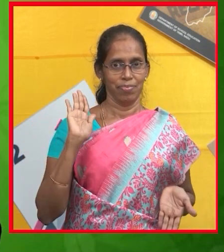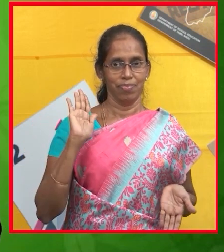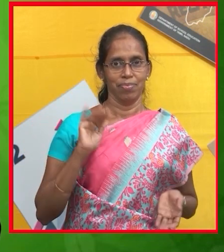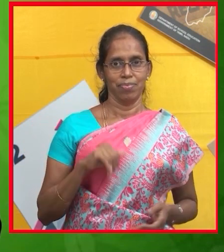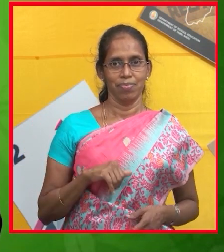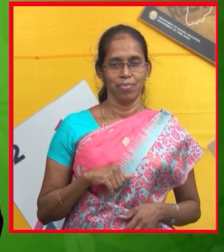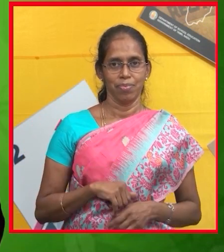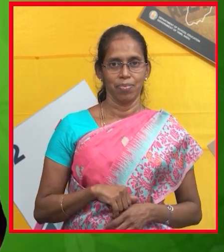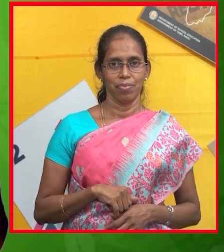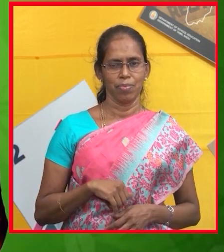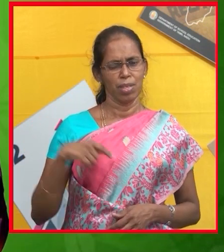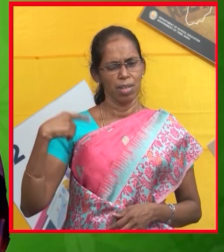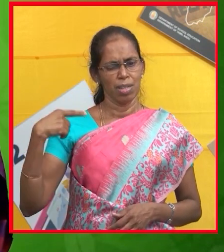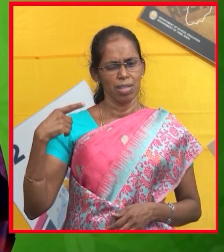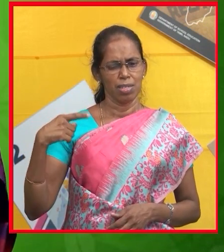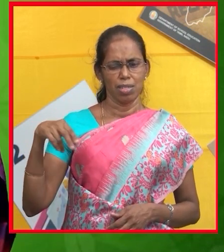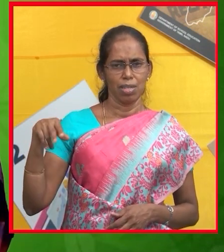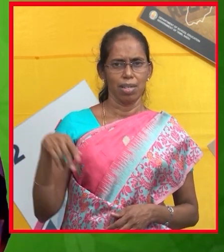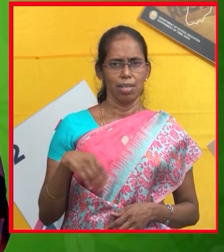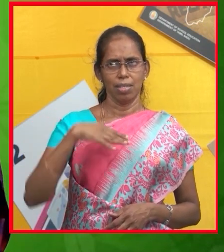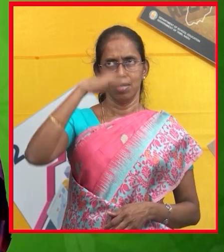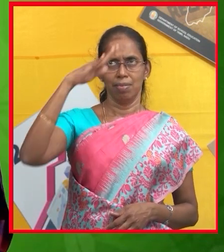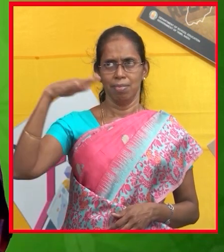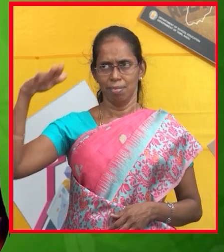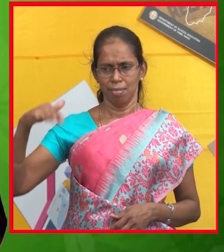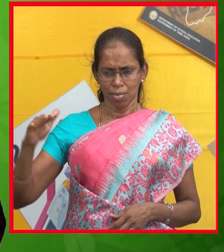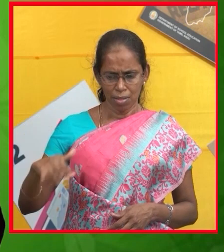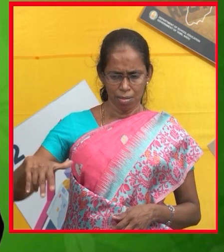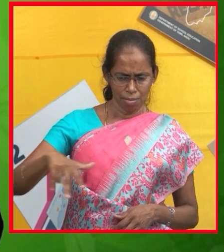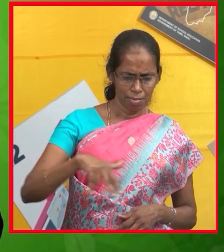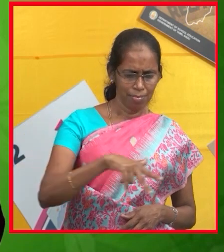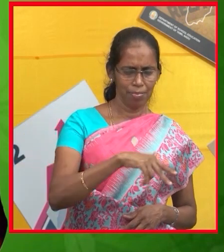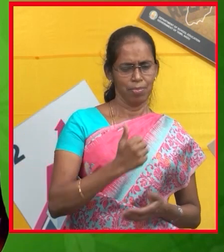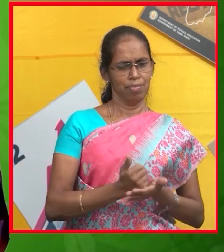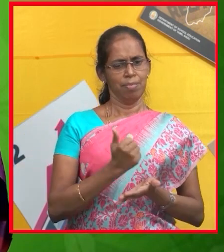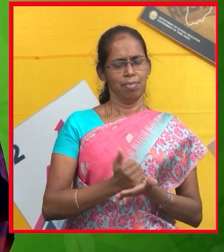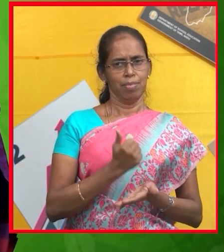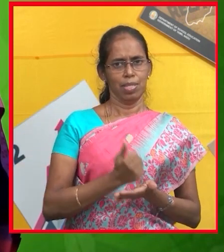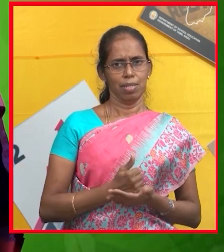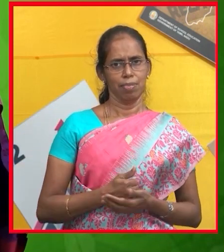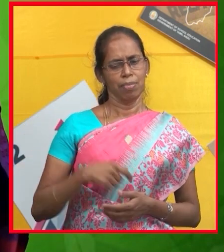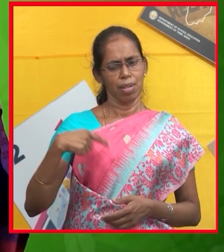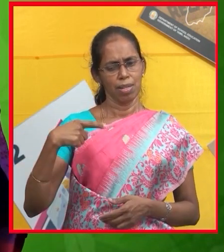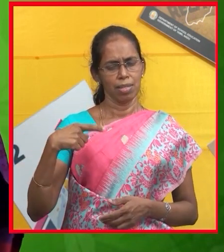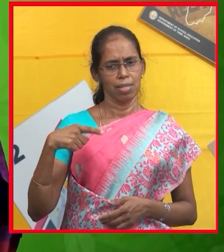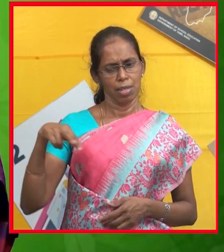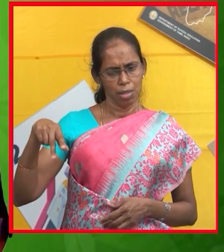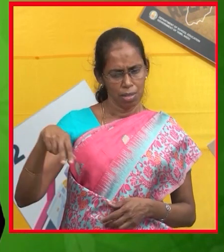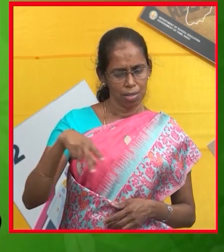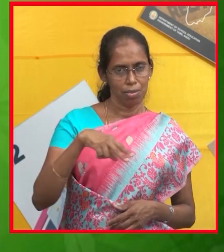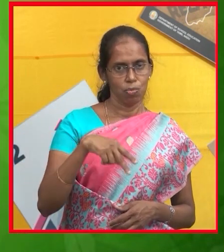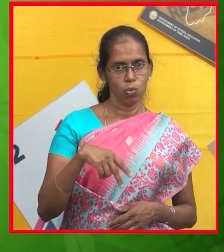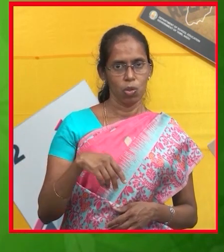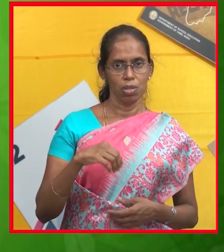இருந்தார். அவர் தினமும் மலையடிவாரத்தில் நடைப்பயிற்சி போகிறது வழக்கம். அப்படி போகும்போது சீடர்களை யாராவது கூட